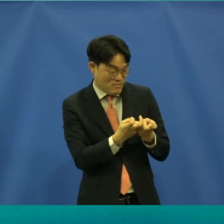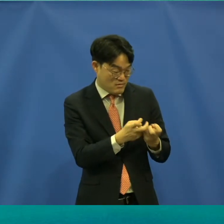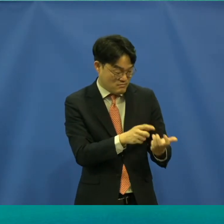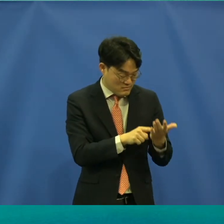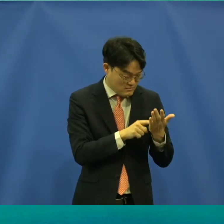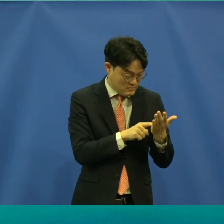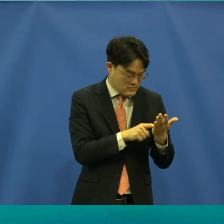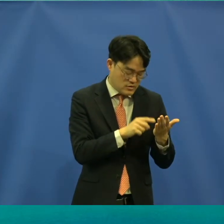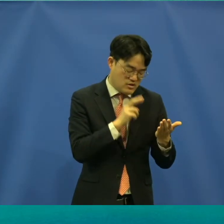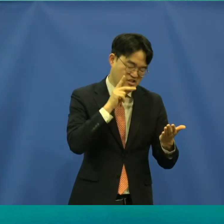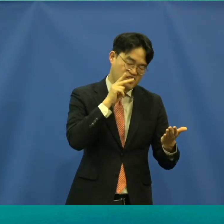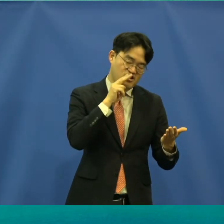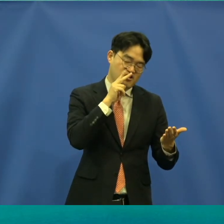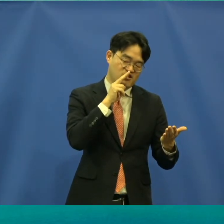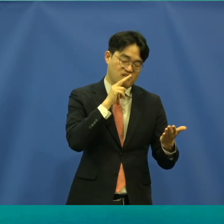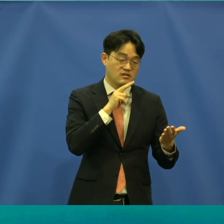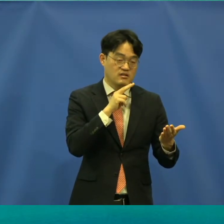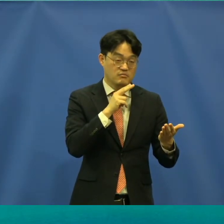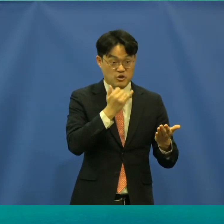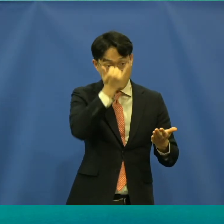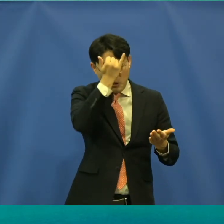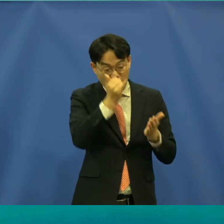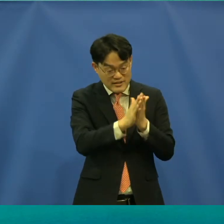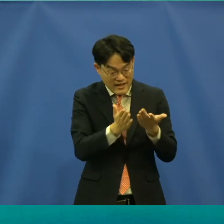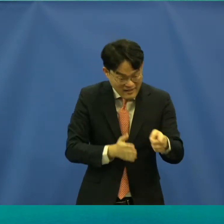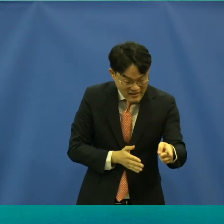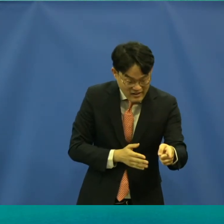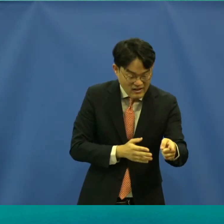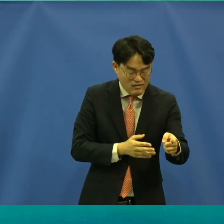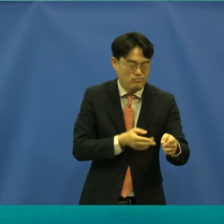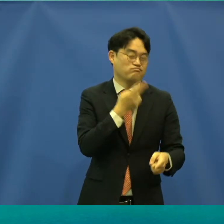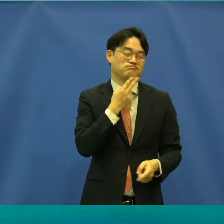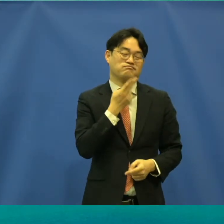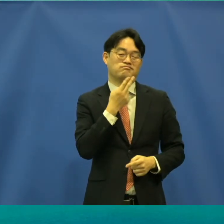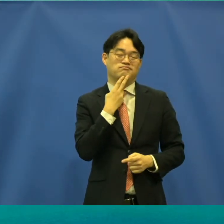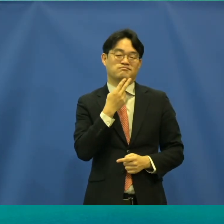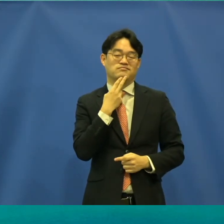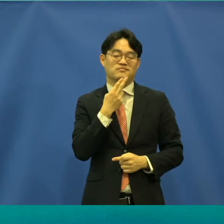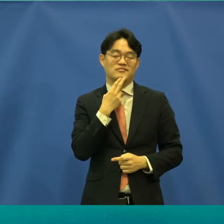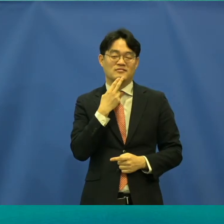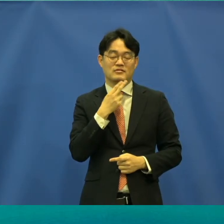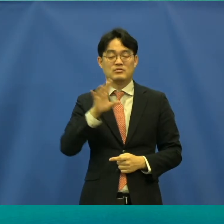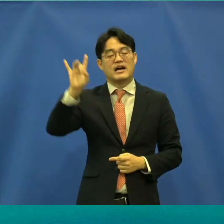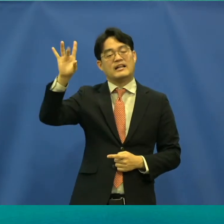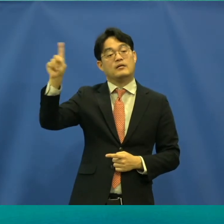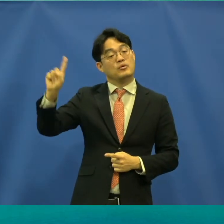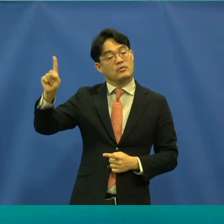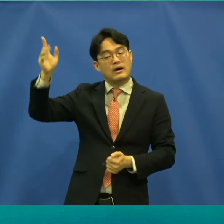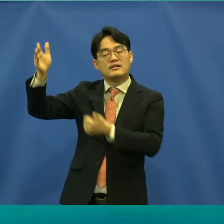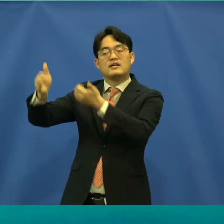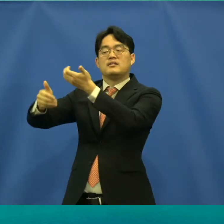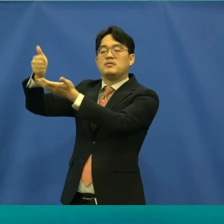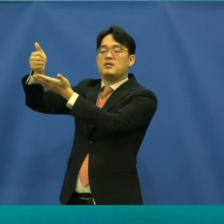말씀입니다. 하나님의 말씀을 들어야 길이 보입니다.